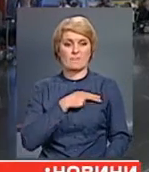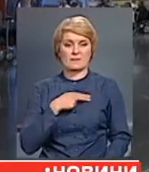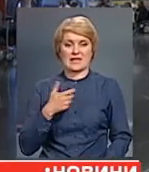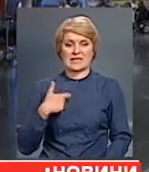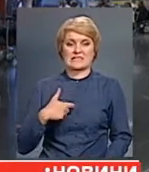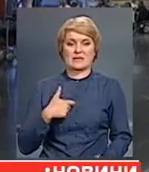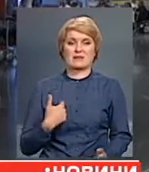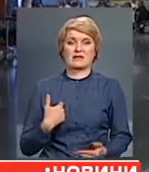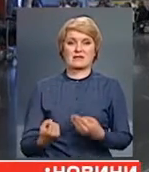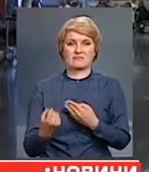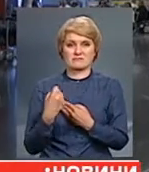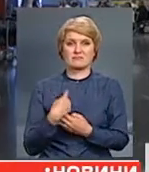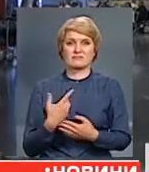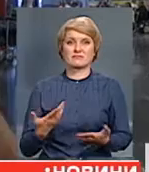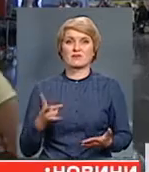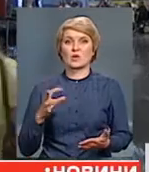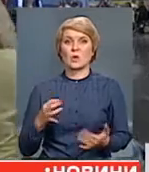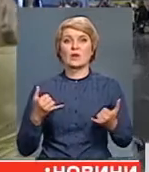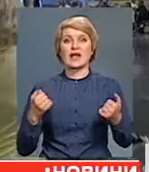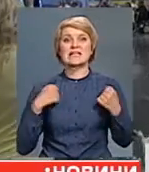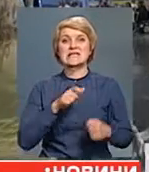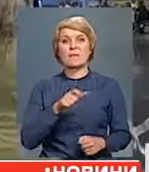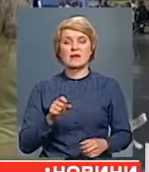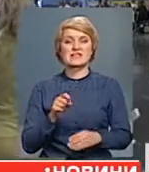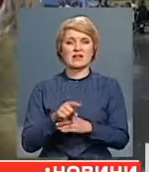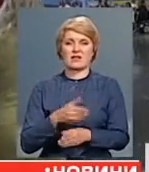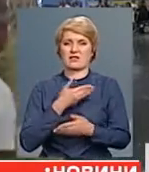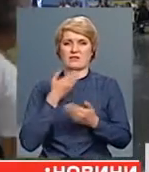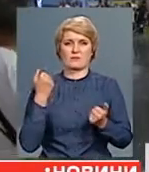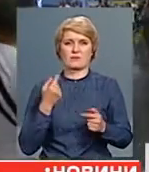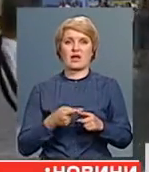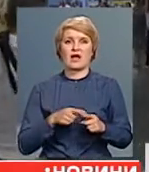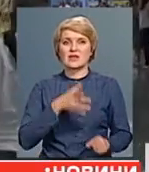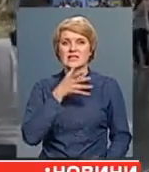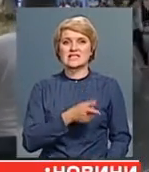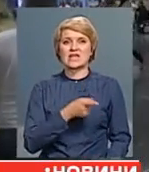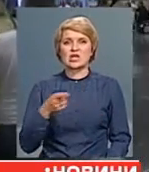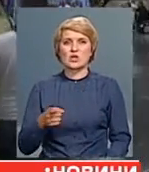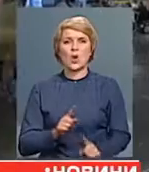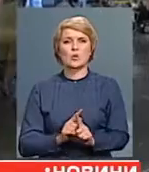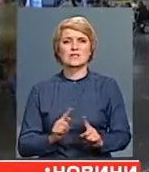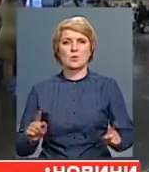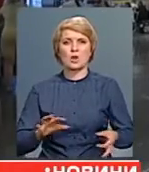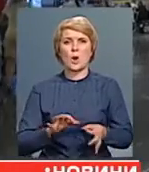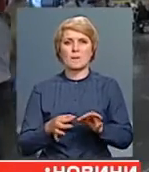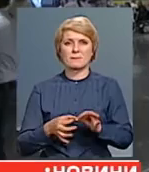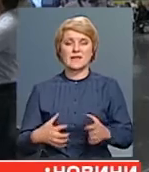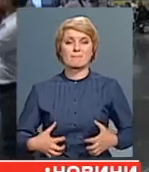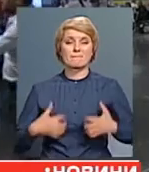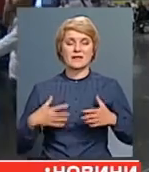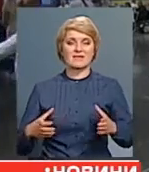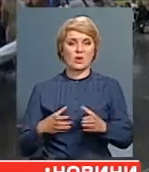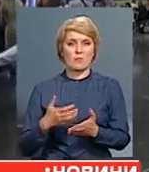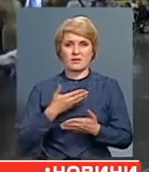Сам себе, допустим, задачу. Но для спортсменов мы задач никаких не ставили, потому что этот сезон особенный, он олимпийский, паники в команде никакой